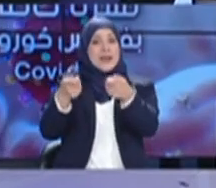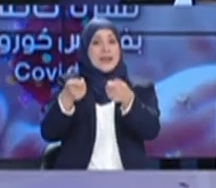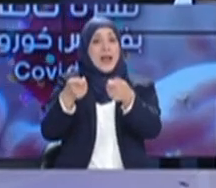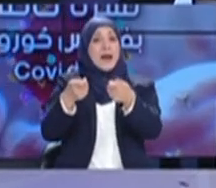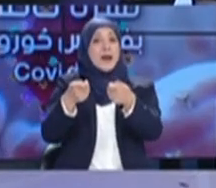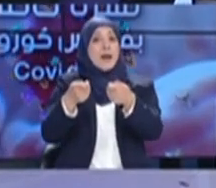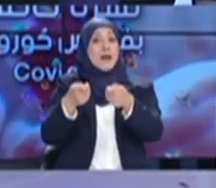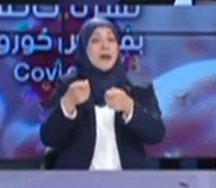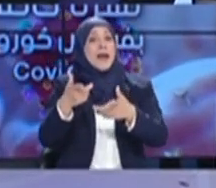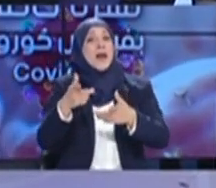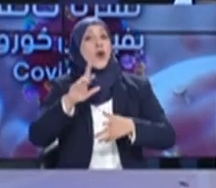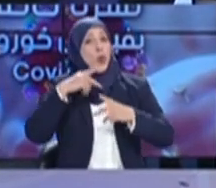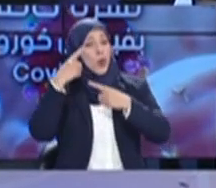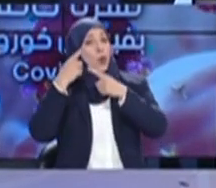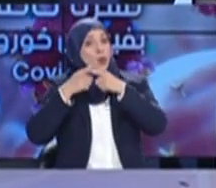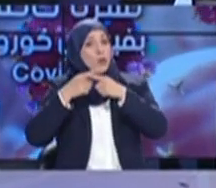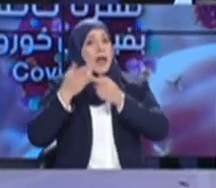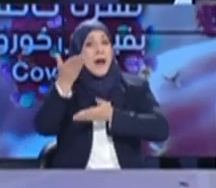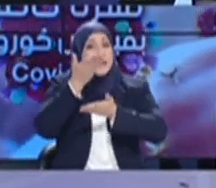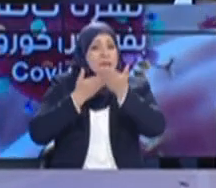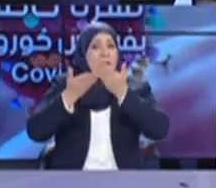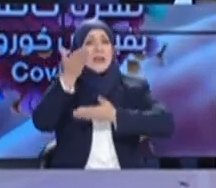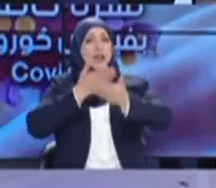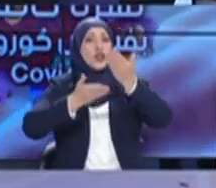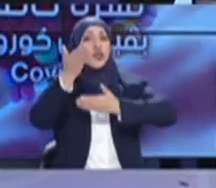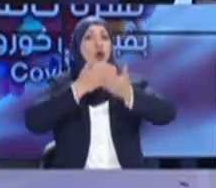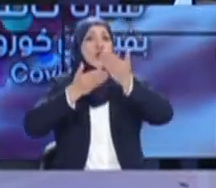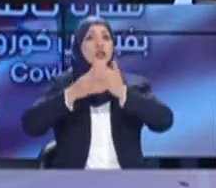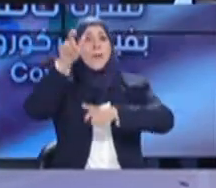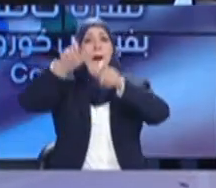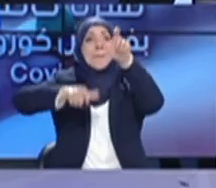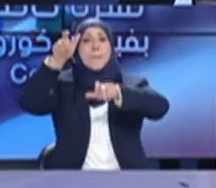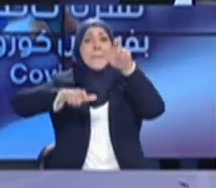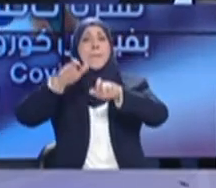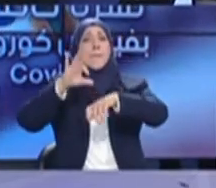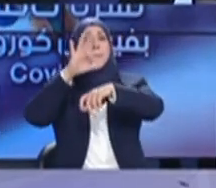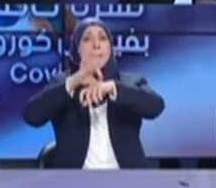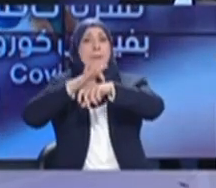متاعك وتكون في تواصل مع المرضى متاعك